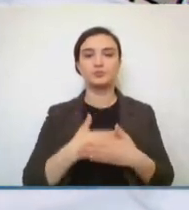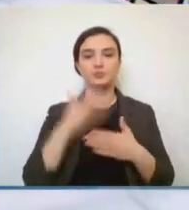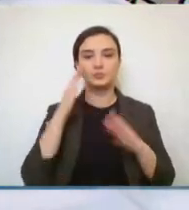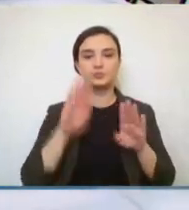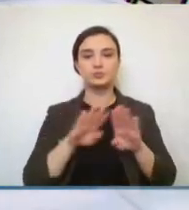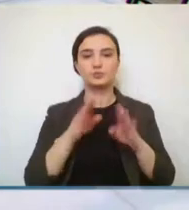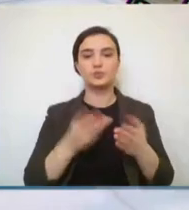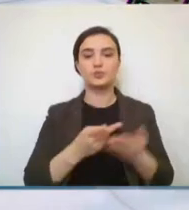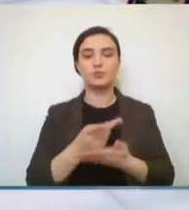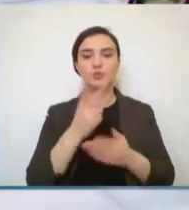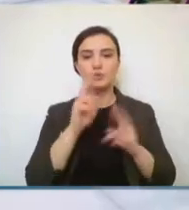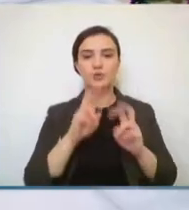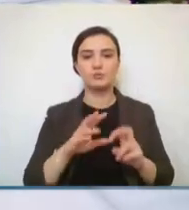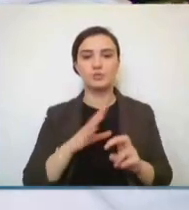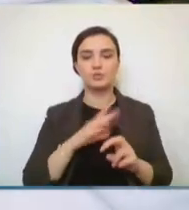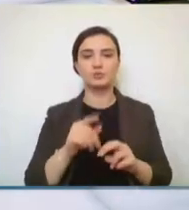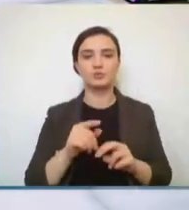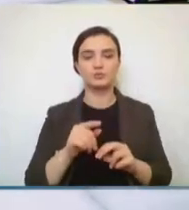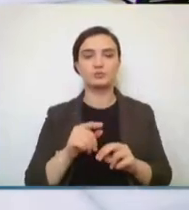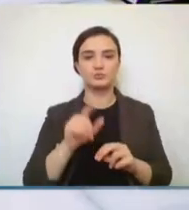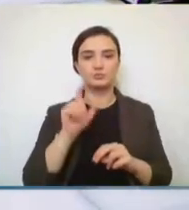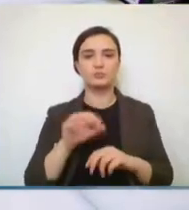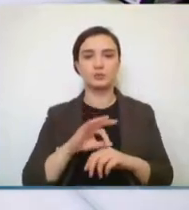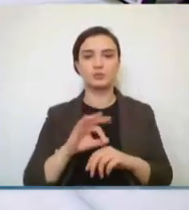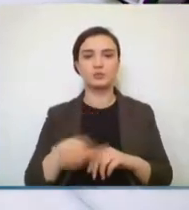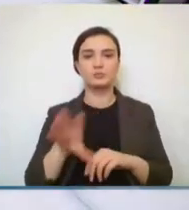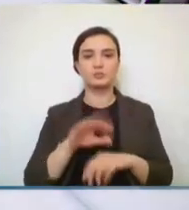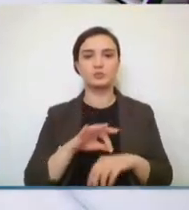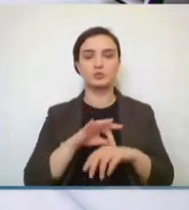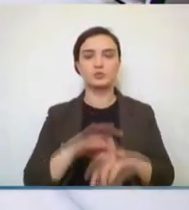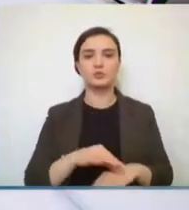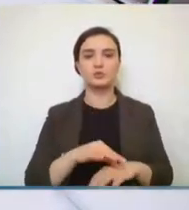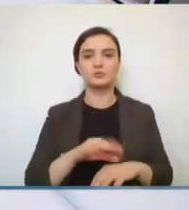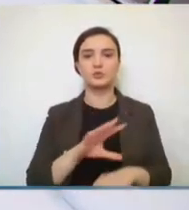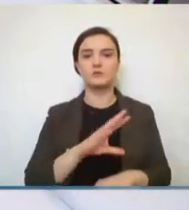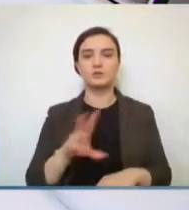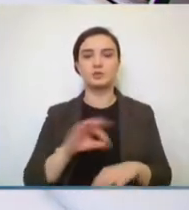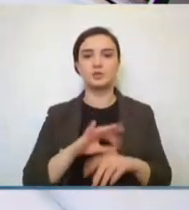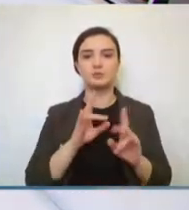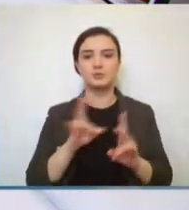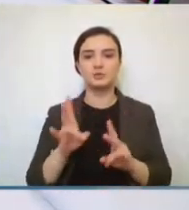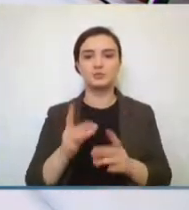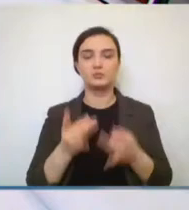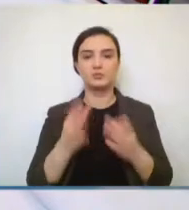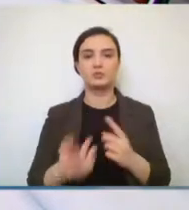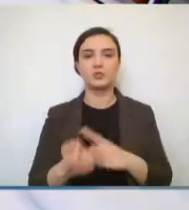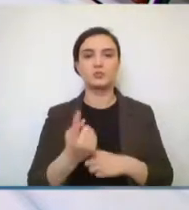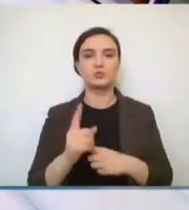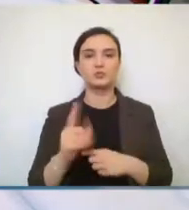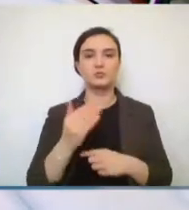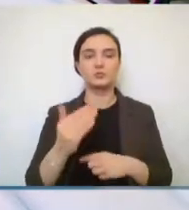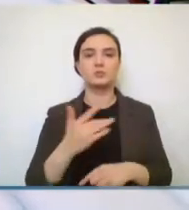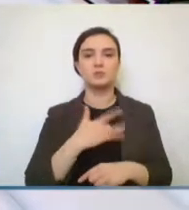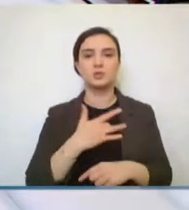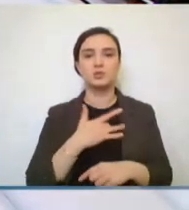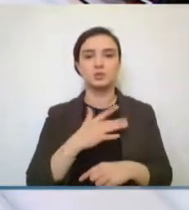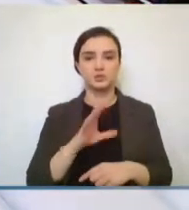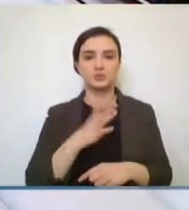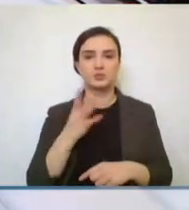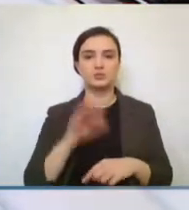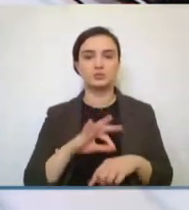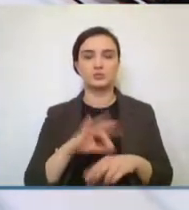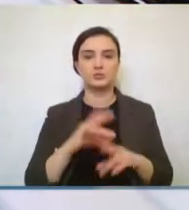აიღეს კოჰორტა პაციენტების და ჩაატარეს ამ ყველა დაინფიცირებს, უბრალოდ აღმოჩნდა, რომ მათ მიოკარდიტი ჰქონდათ, მაგრამ ეს არ